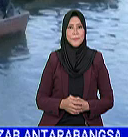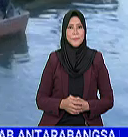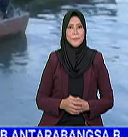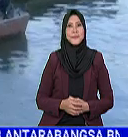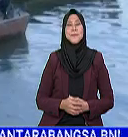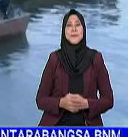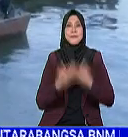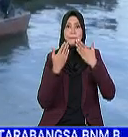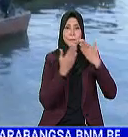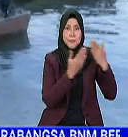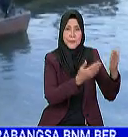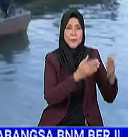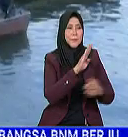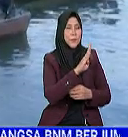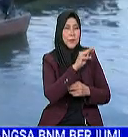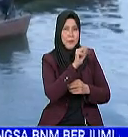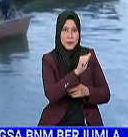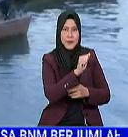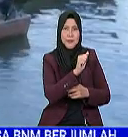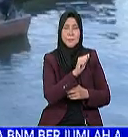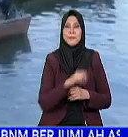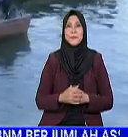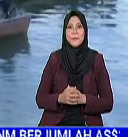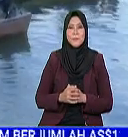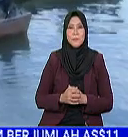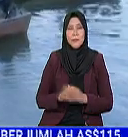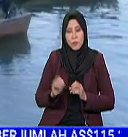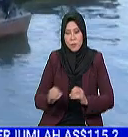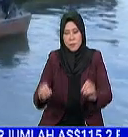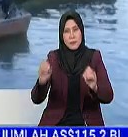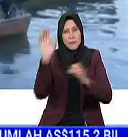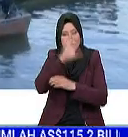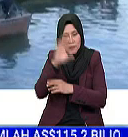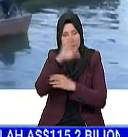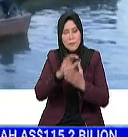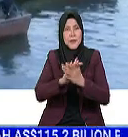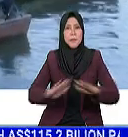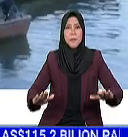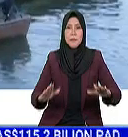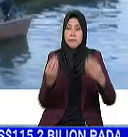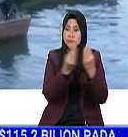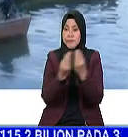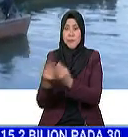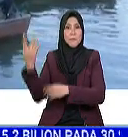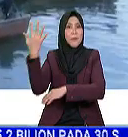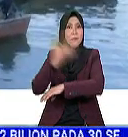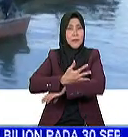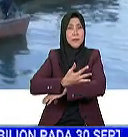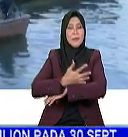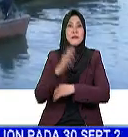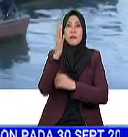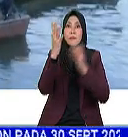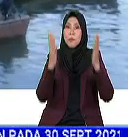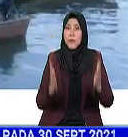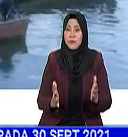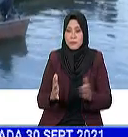terima kasih ibu mah di studio kucing operasi mencari dan menyelamatkan kini memasuki hari kelima untuk lima pemancing